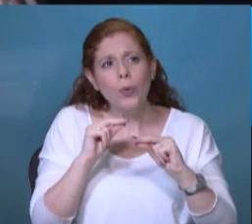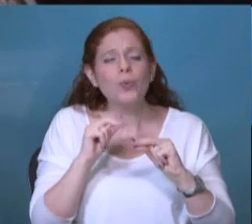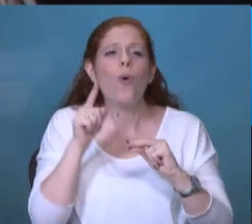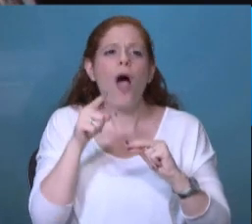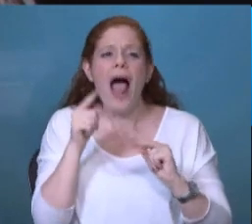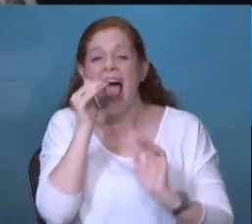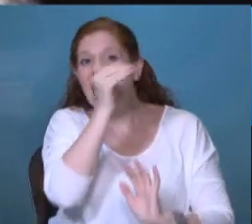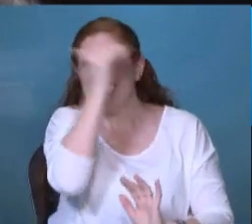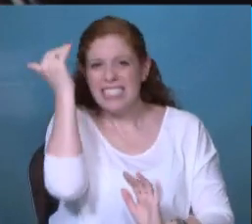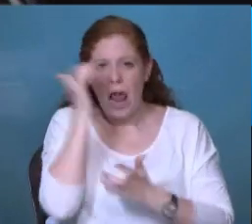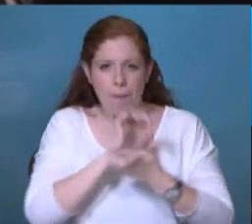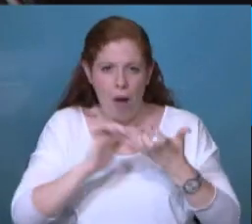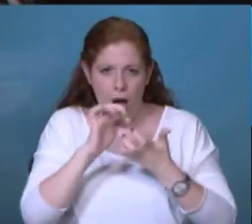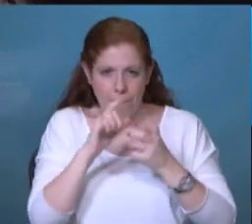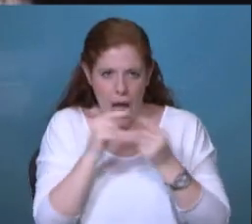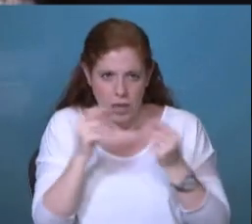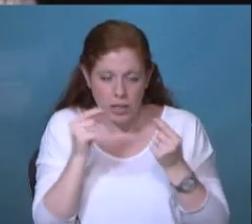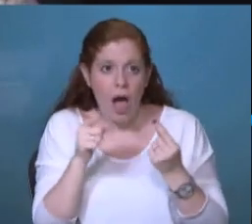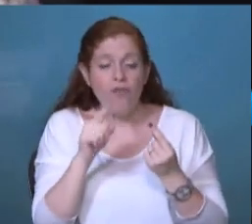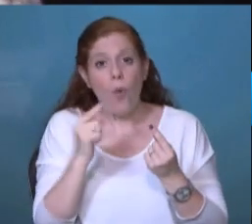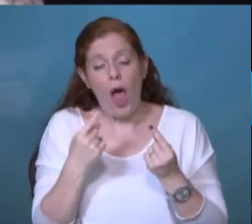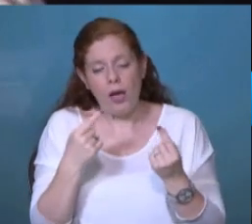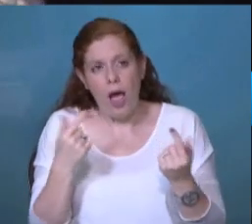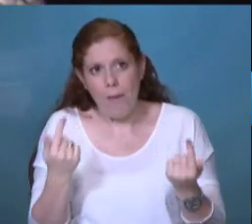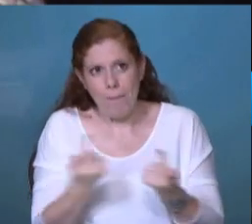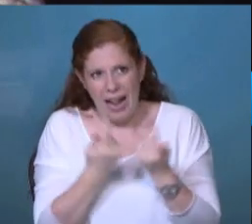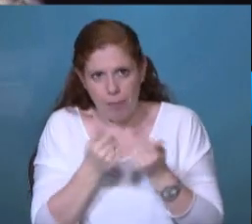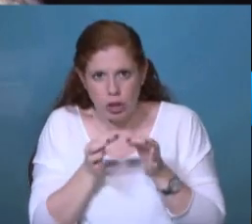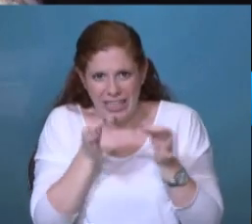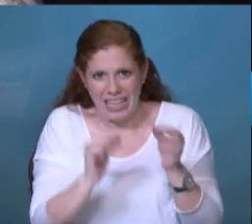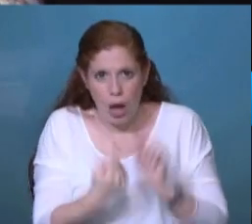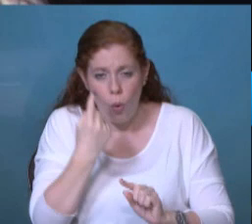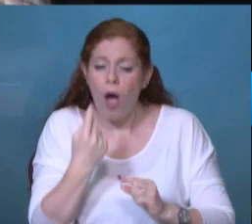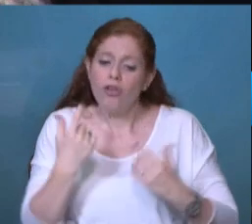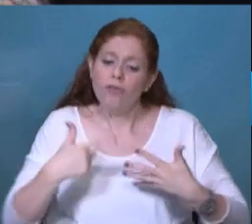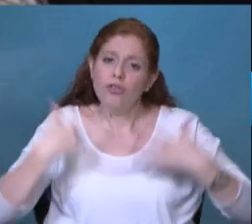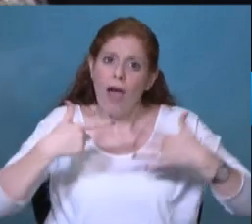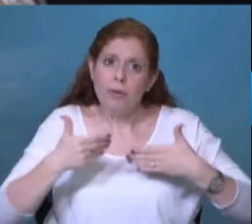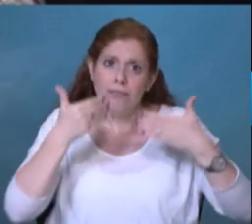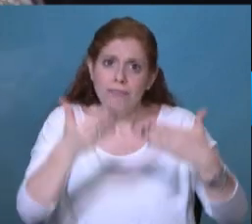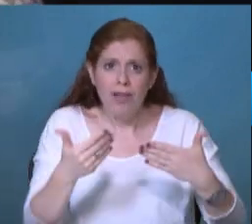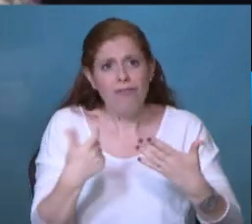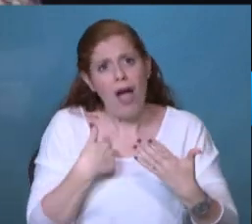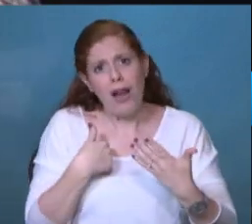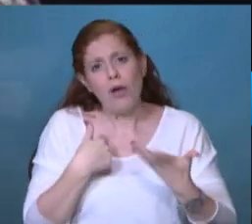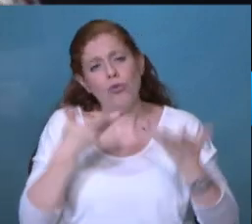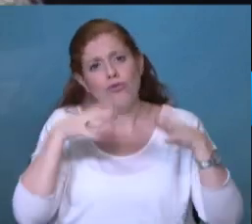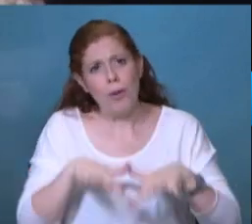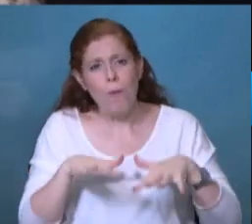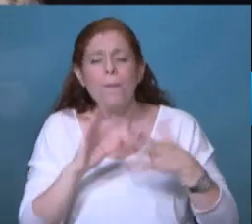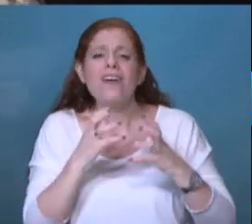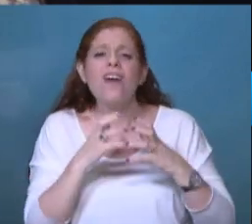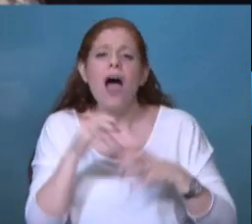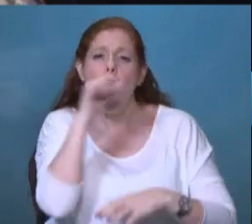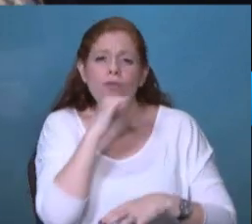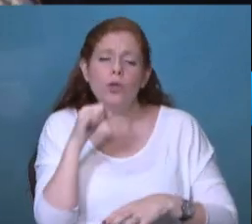בעזה ואולי מלחמה שתדחה את כל האירוע הזה. והנה שבעה ימים אחר כך ואנחנו יושבים כאן בווילג' כפר האירוויזיון בטיילת בתל